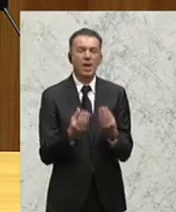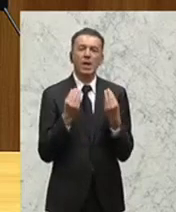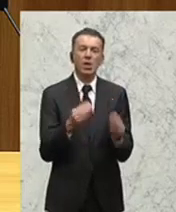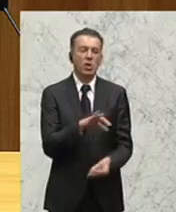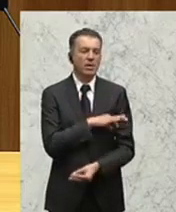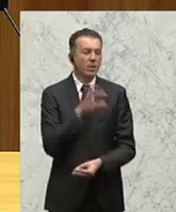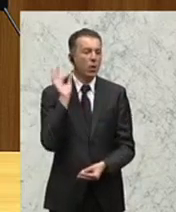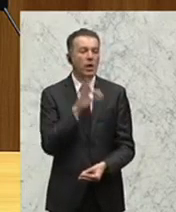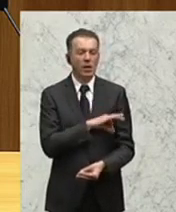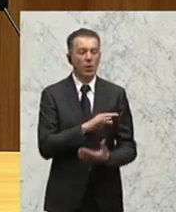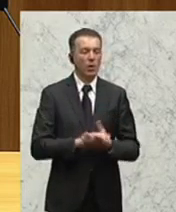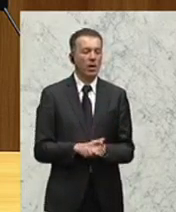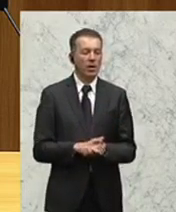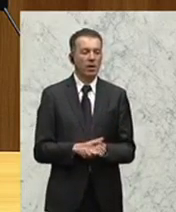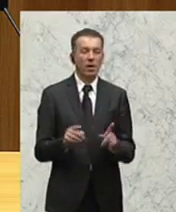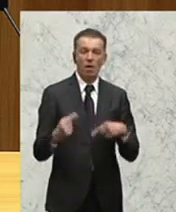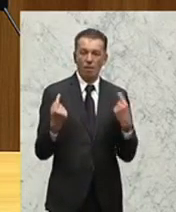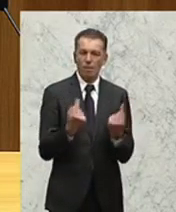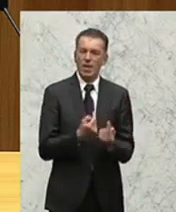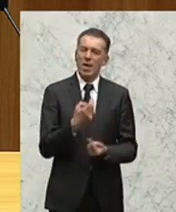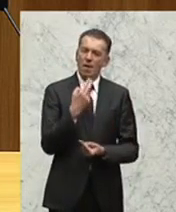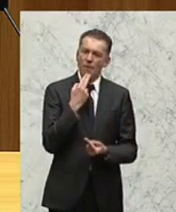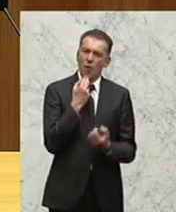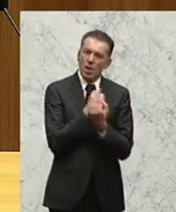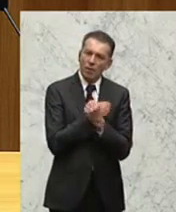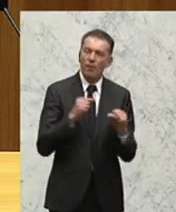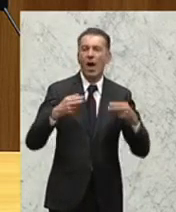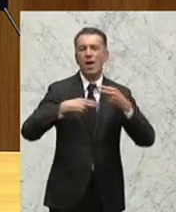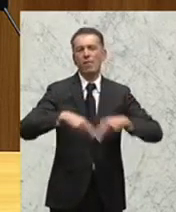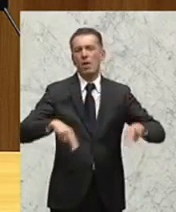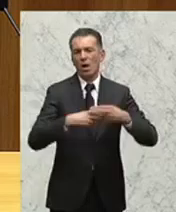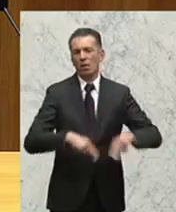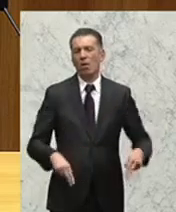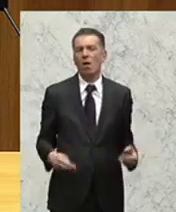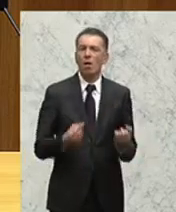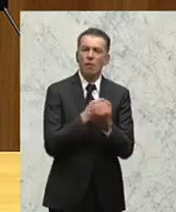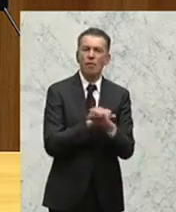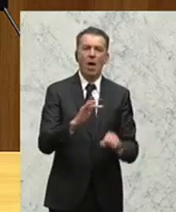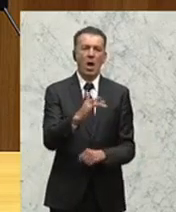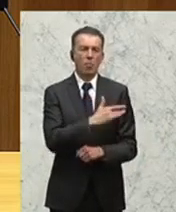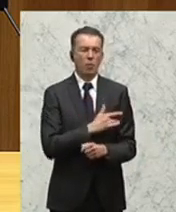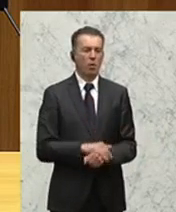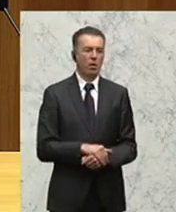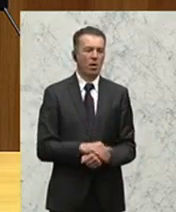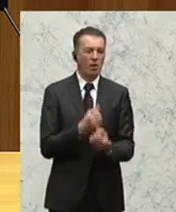Geschätzte Kolleginnen und Kollegen, wir wollen freie Wirte, wir wollen freie Bürger,